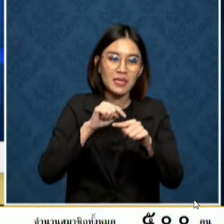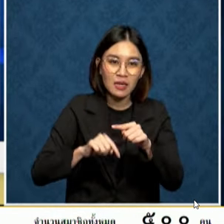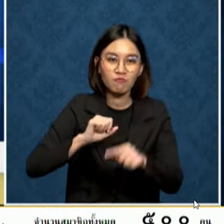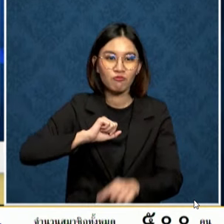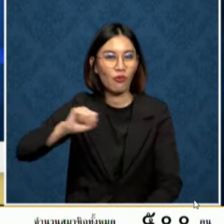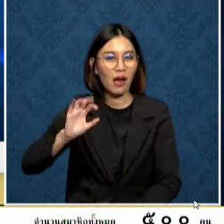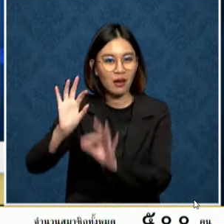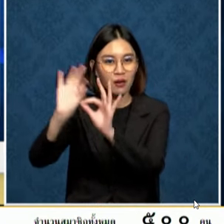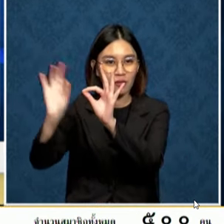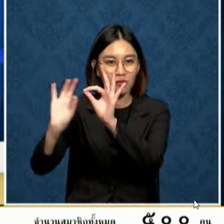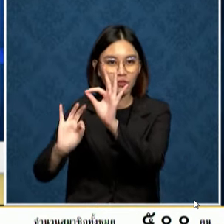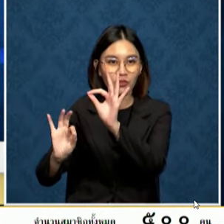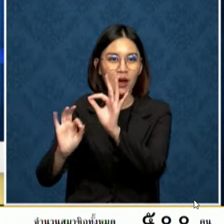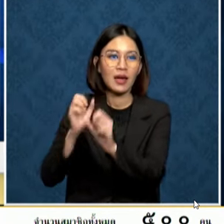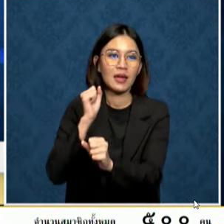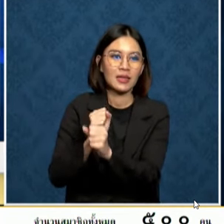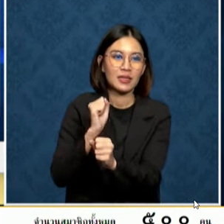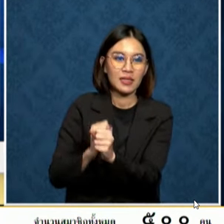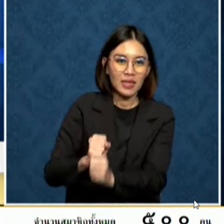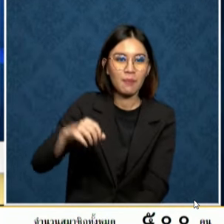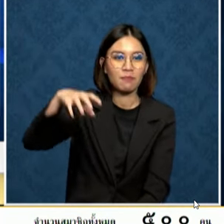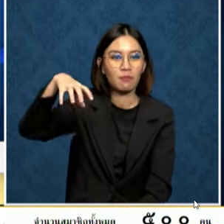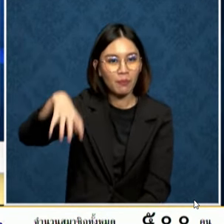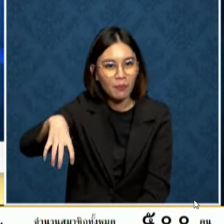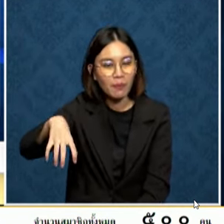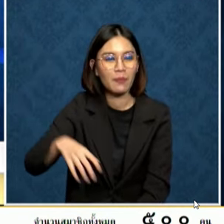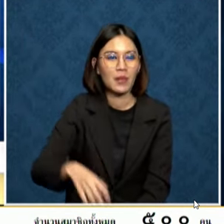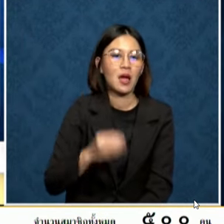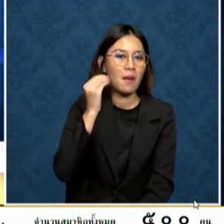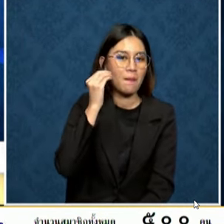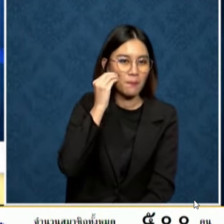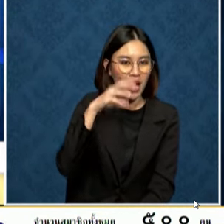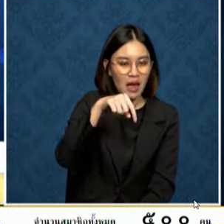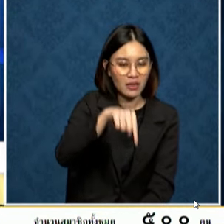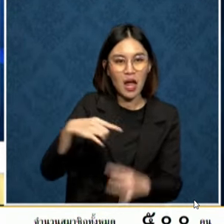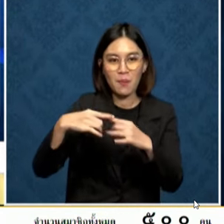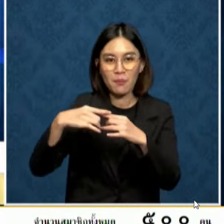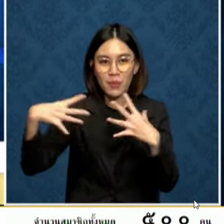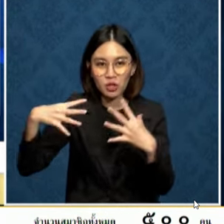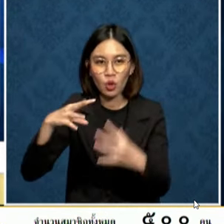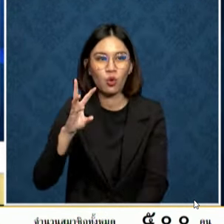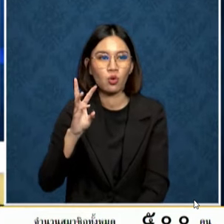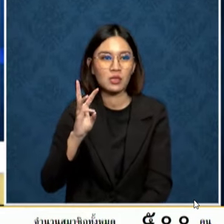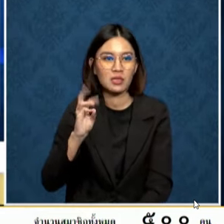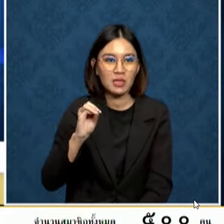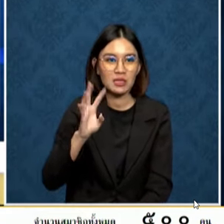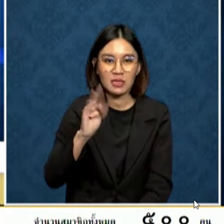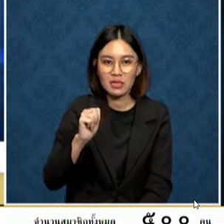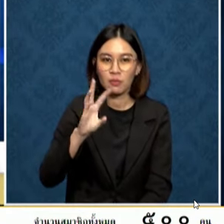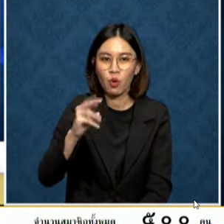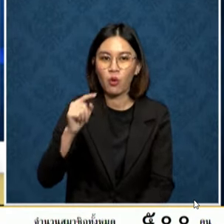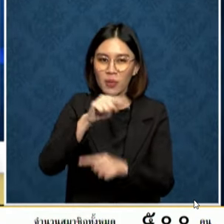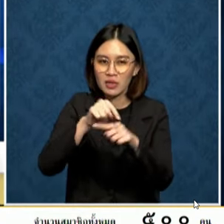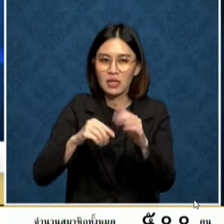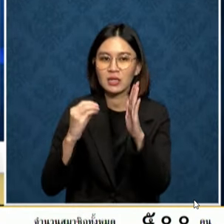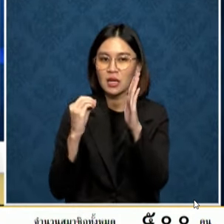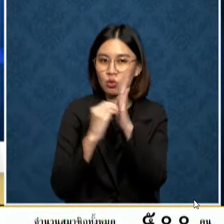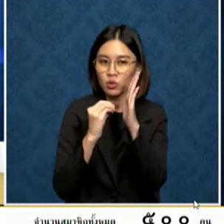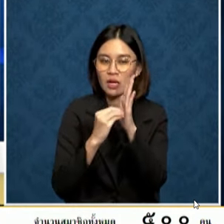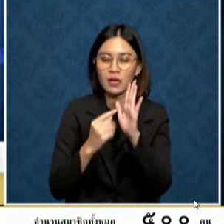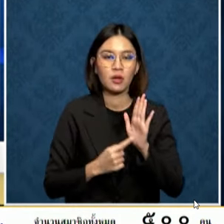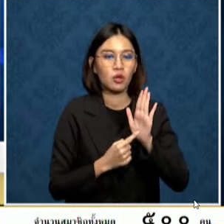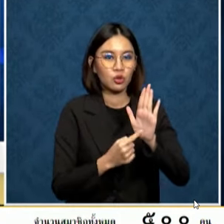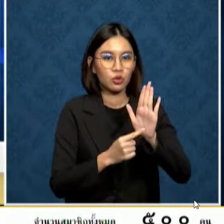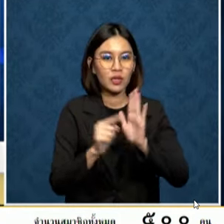า ที่ทำงานกับที่อยู่อาศัยไม่ต้องกทะเบียนบ้าน 46% ของกงเทค มหาศัยผมยกตอย่แบบนี้